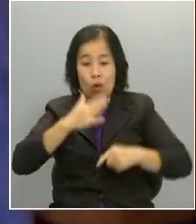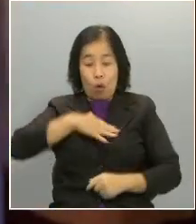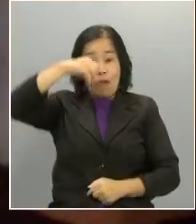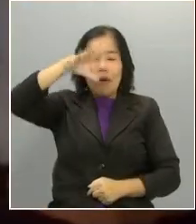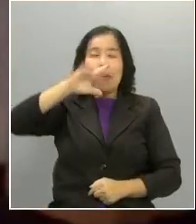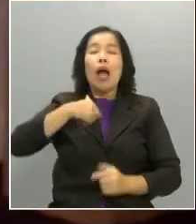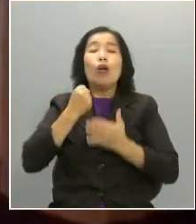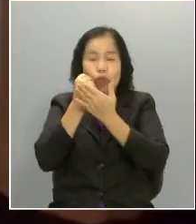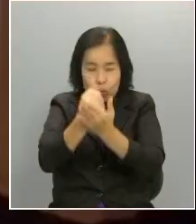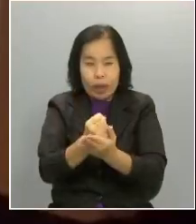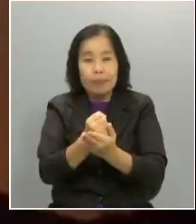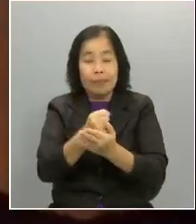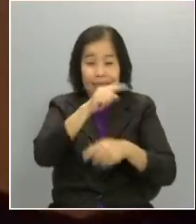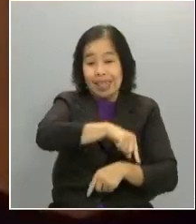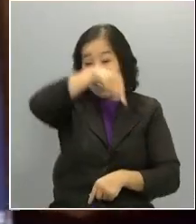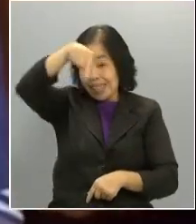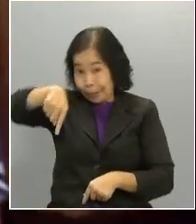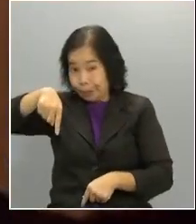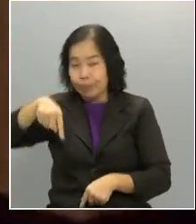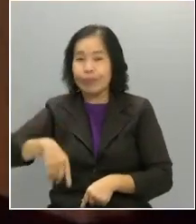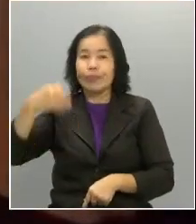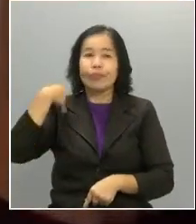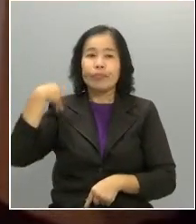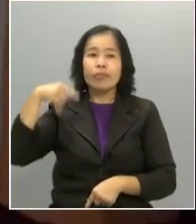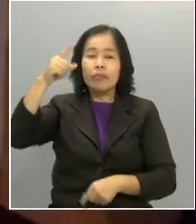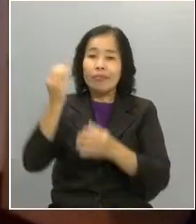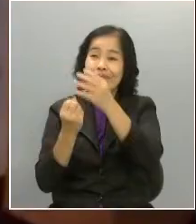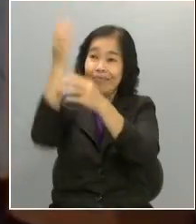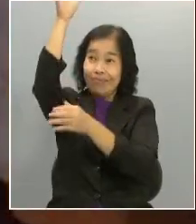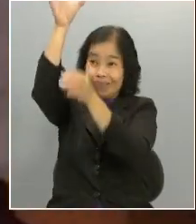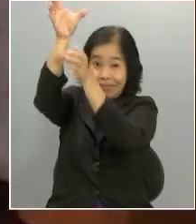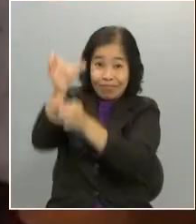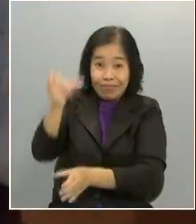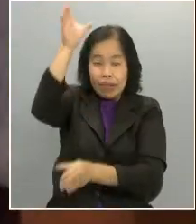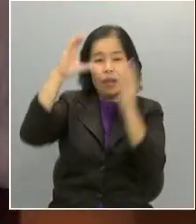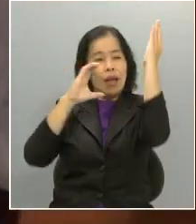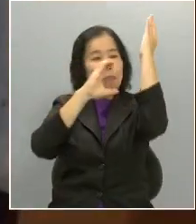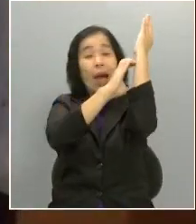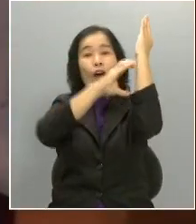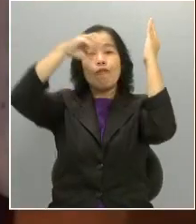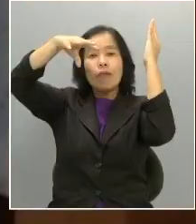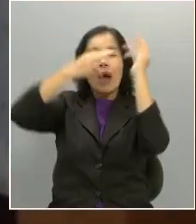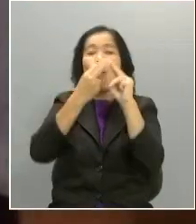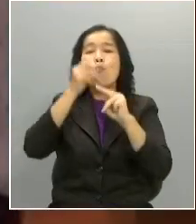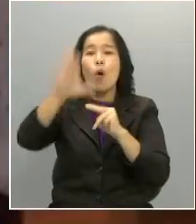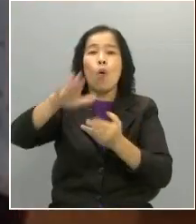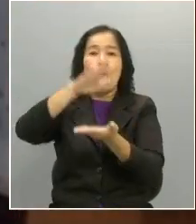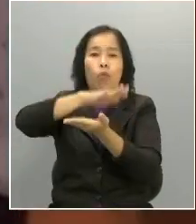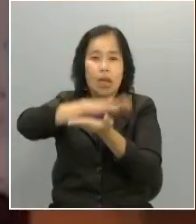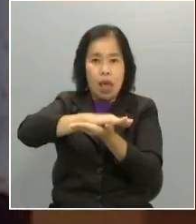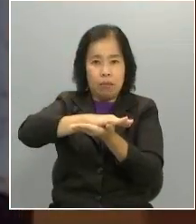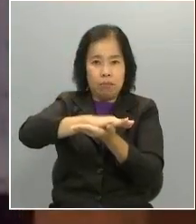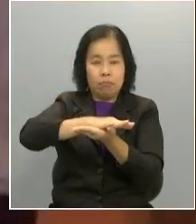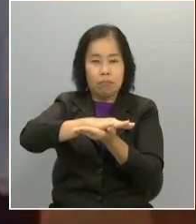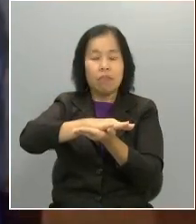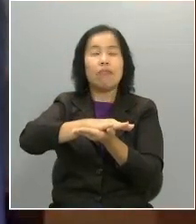ยส่วนอีกจุดที่แยกคอกม้าตรงนั้นจะเป็นโคนเสาที่ติดตั้งหม้อแปลงเป็นทรัพย์สินของโรงเรียนทั้งหมดทั้ง